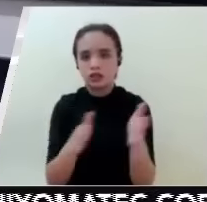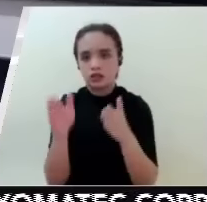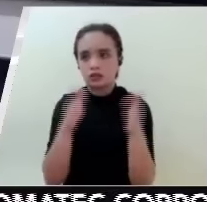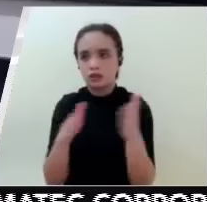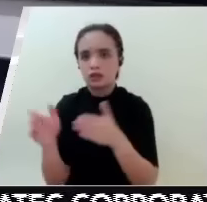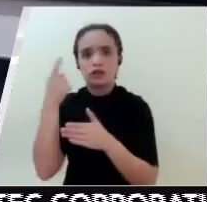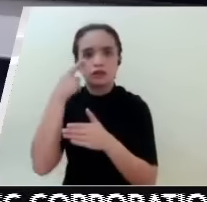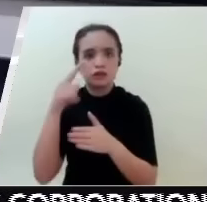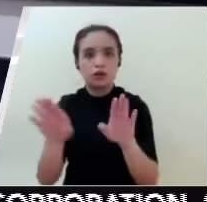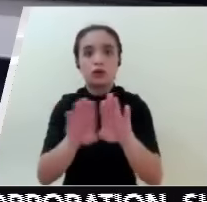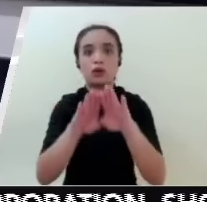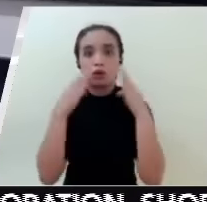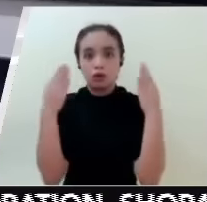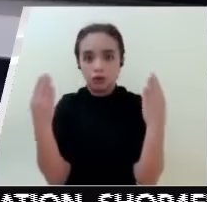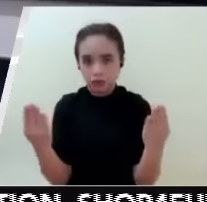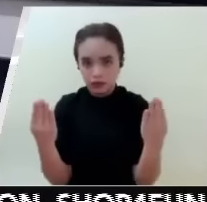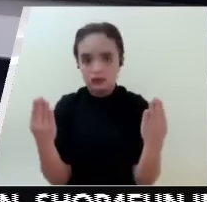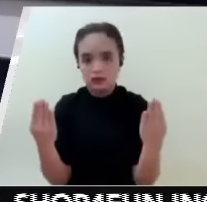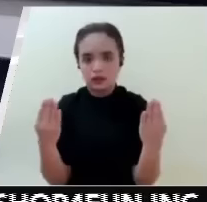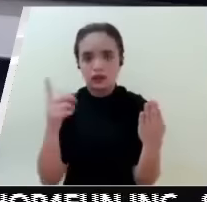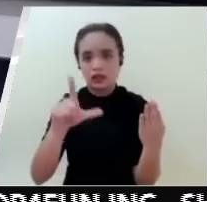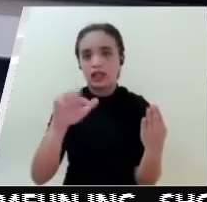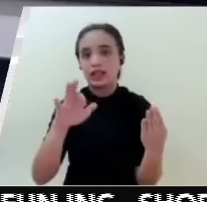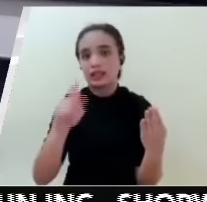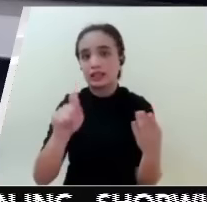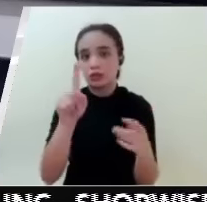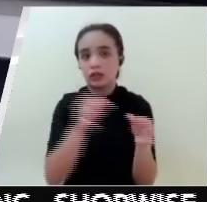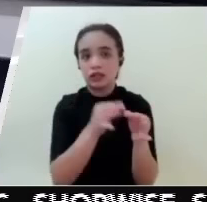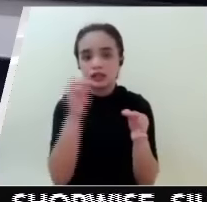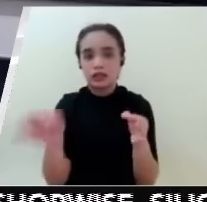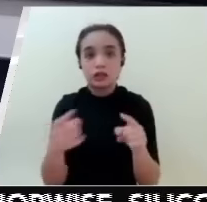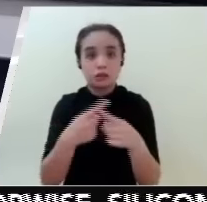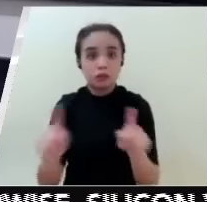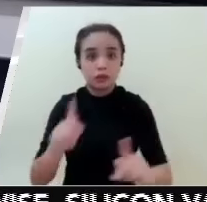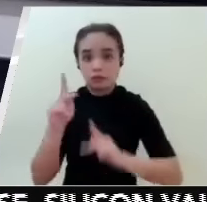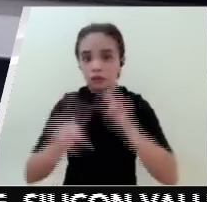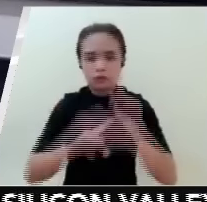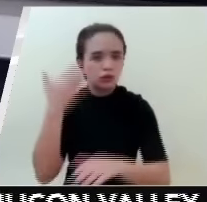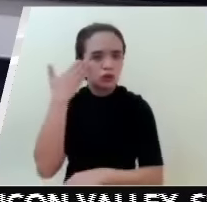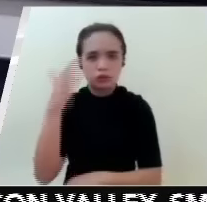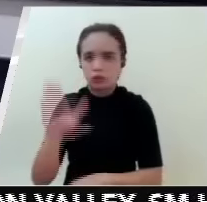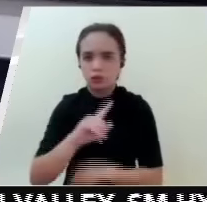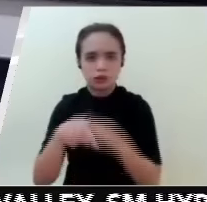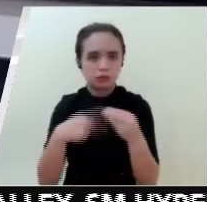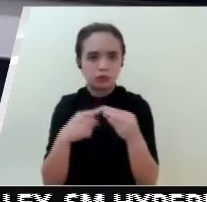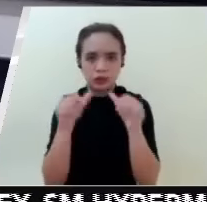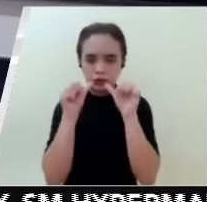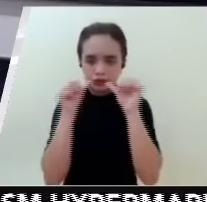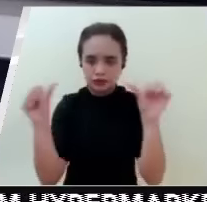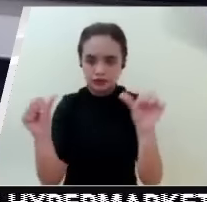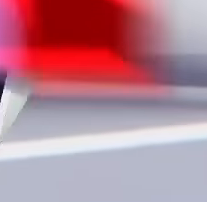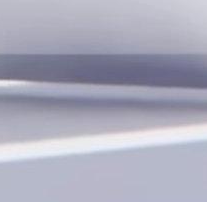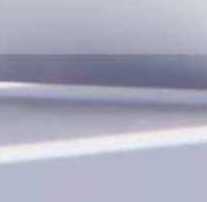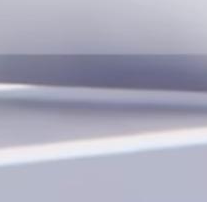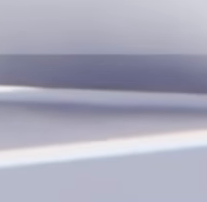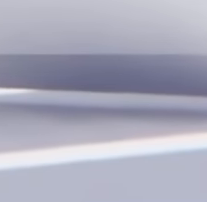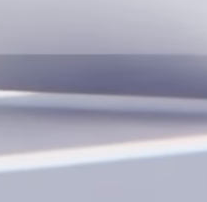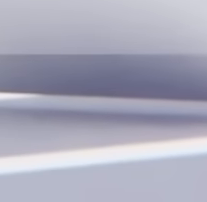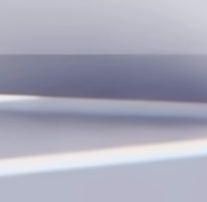sa Burr Months. Pero may mga pasaherong hindi raw alam ang anunsyo. Nakatutok si Bam Alegre.